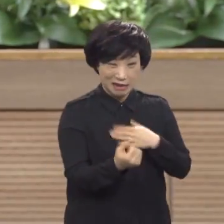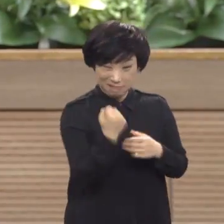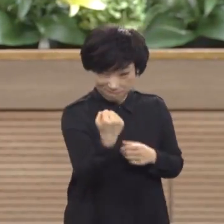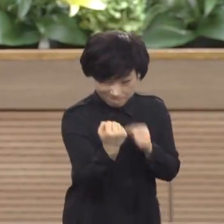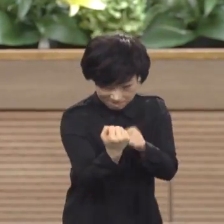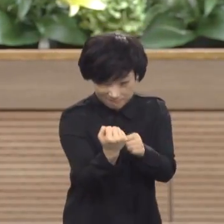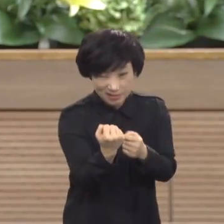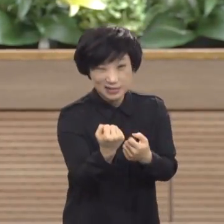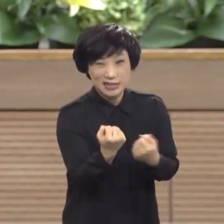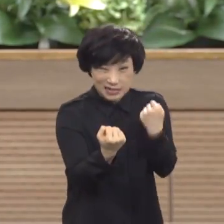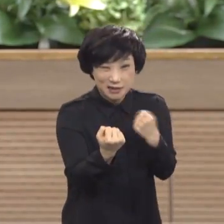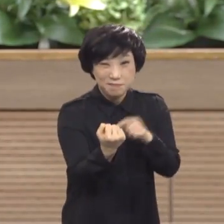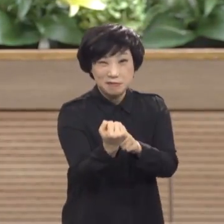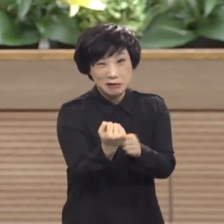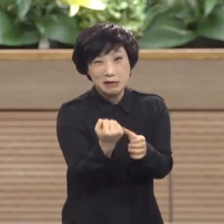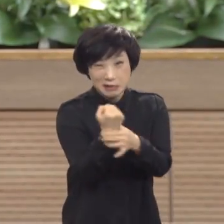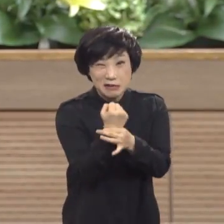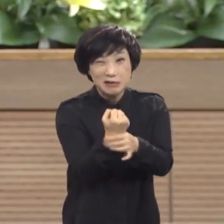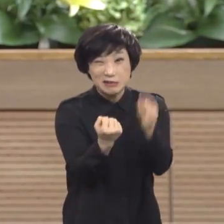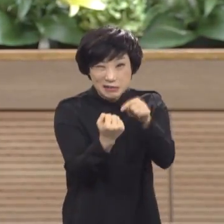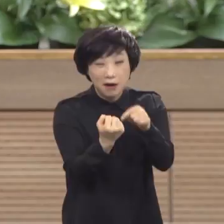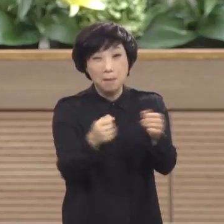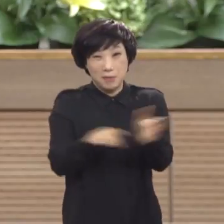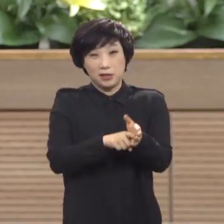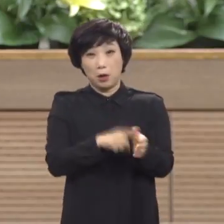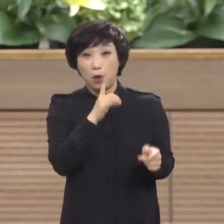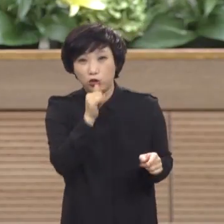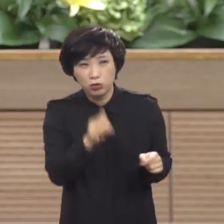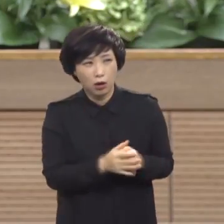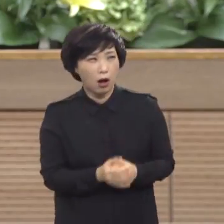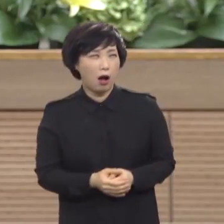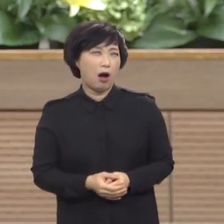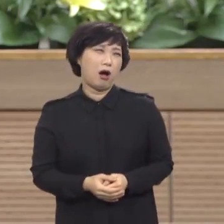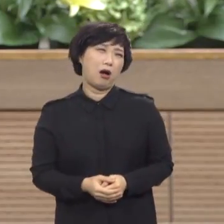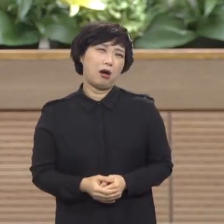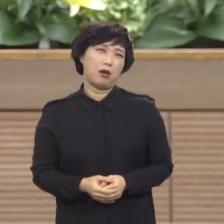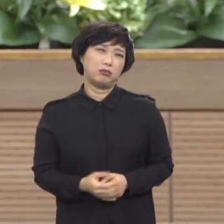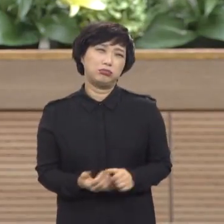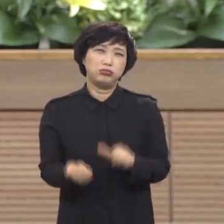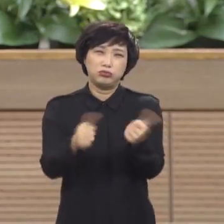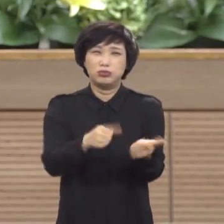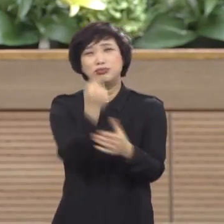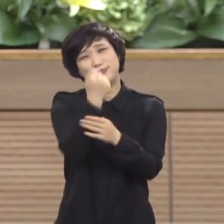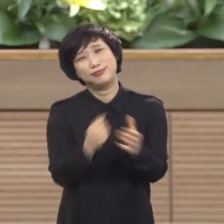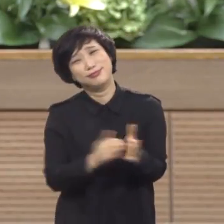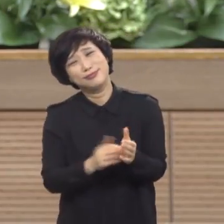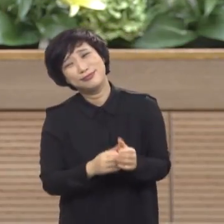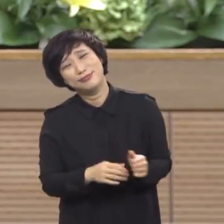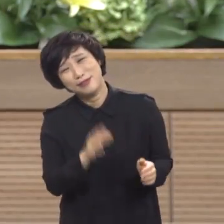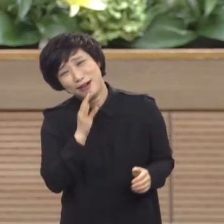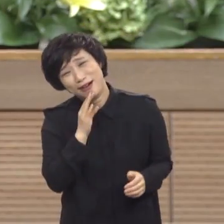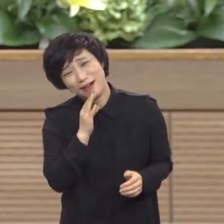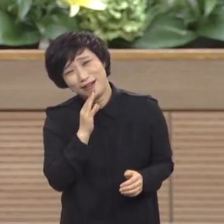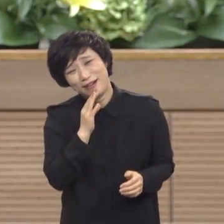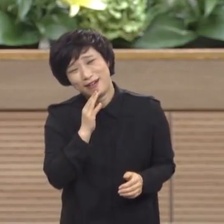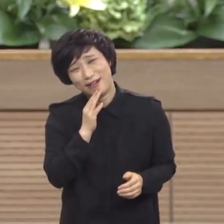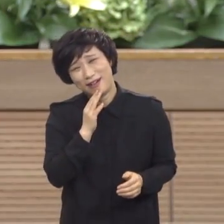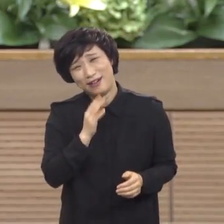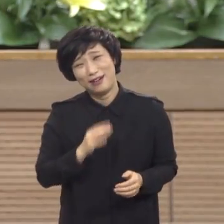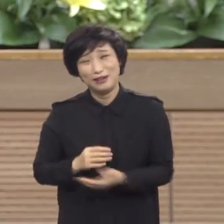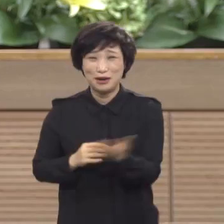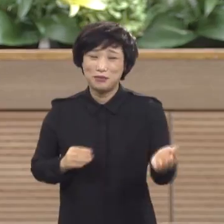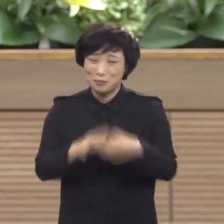믿어? 믿음도 그렇게 믿을 게 없어. 그걸 믿어? 보세요. 지금도 보세요. 그러잖아요. 이게